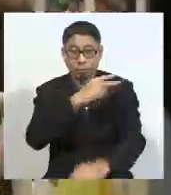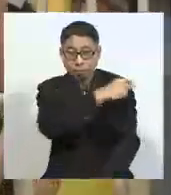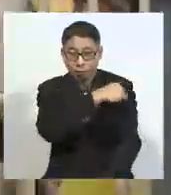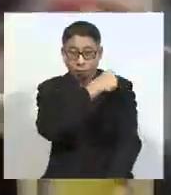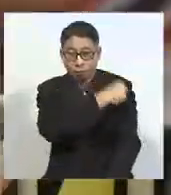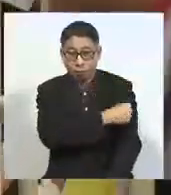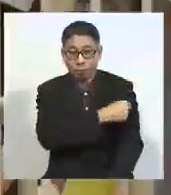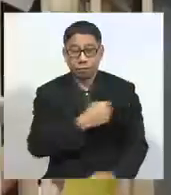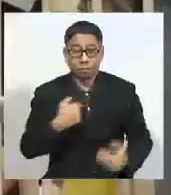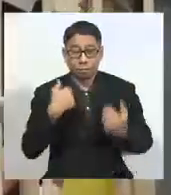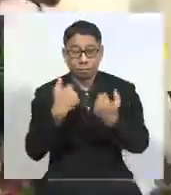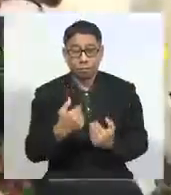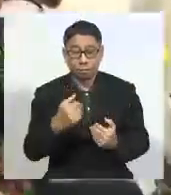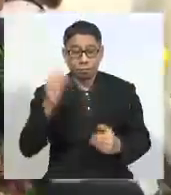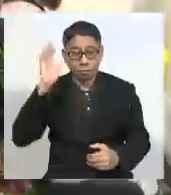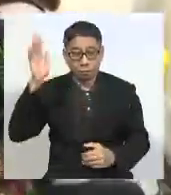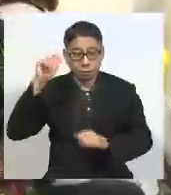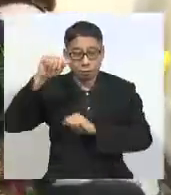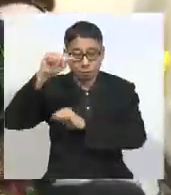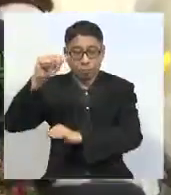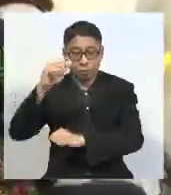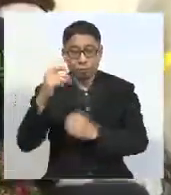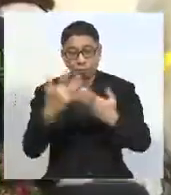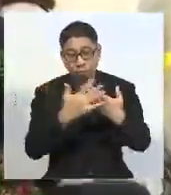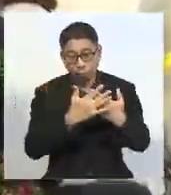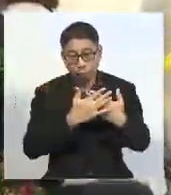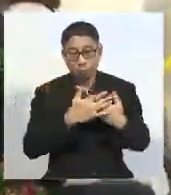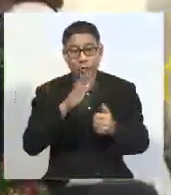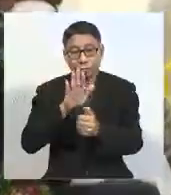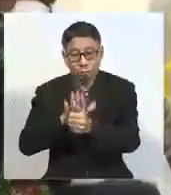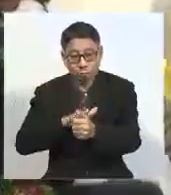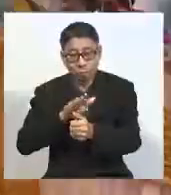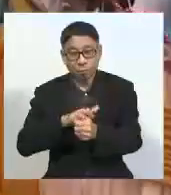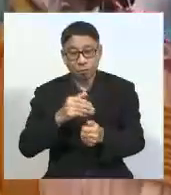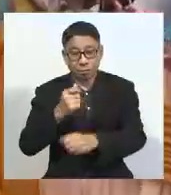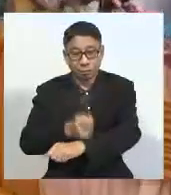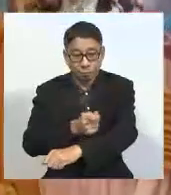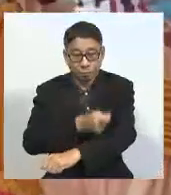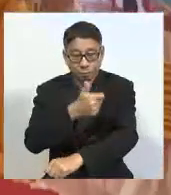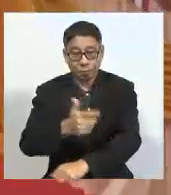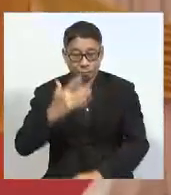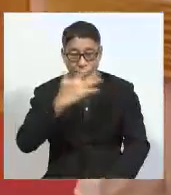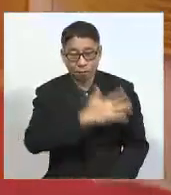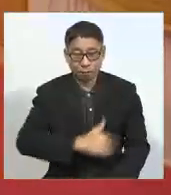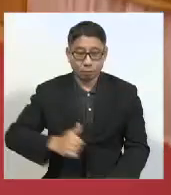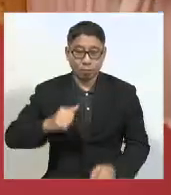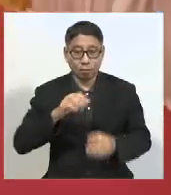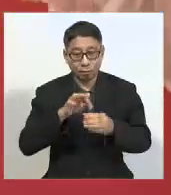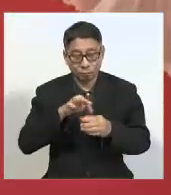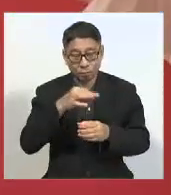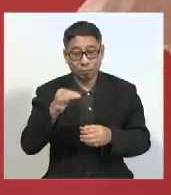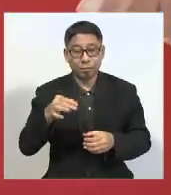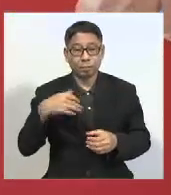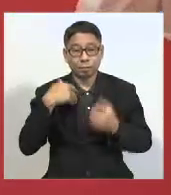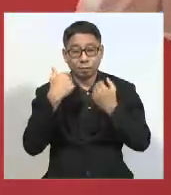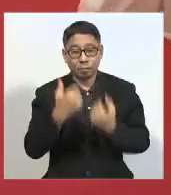งพยาบาลเซนต์หลุยส์เพื่อประกาศความรักความเมตตากรุณาในการเยียวยาทั้งร่างกายและจิตวิญญาณ